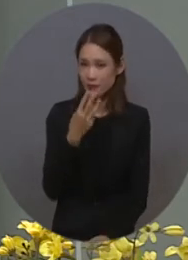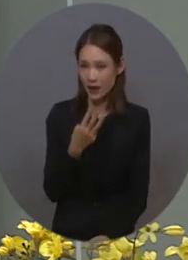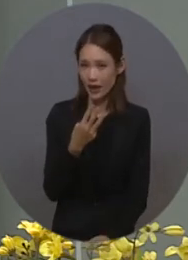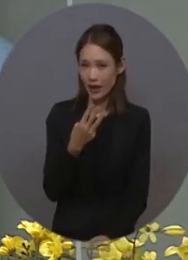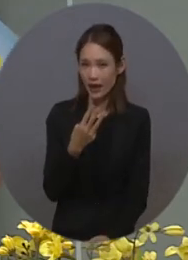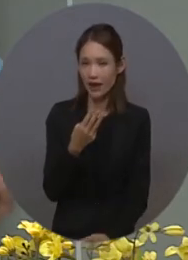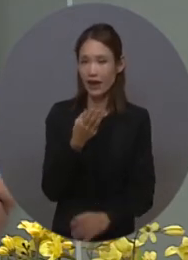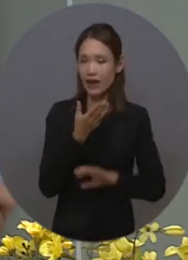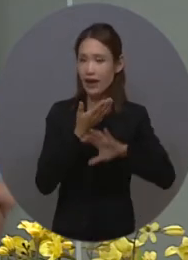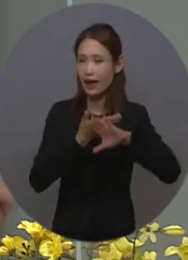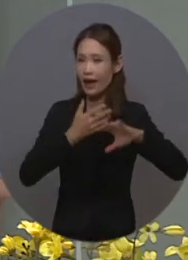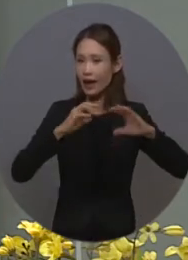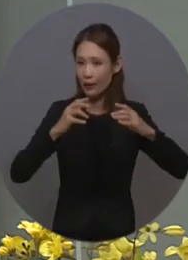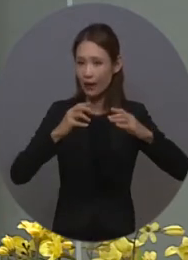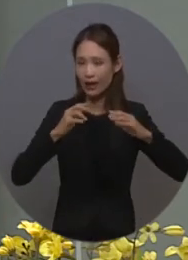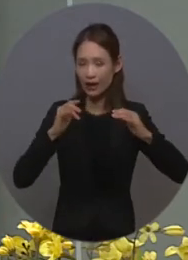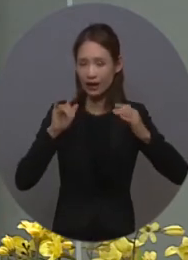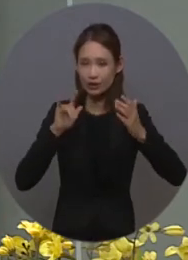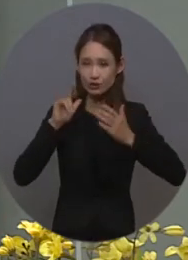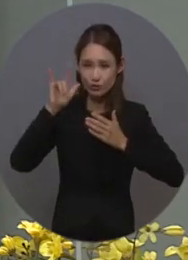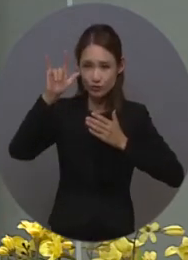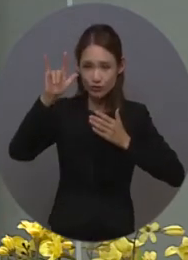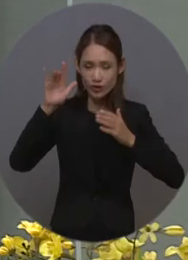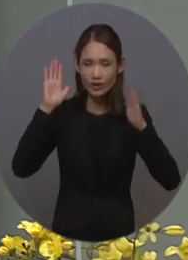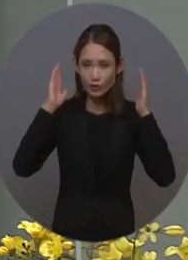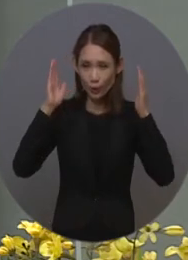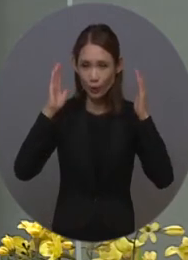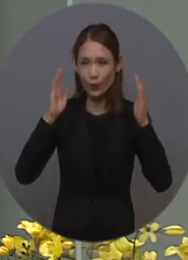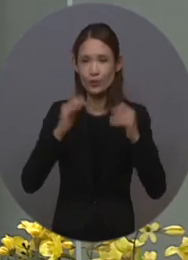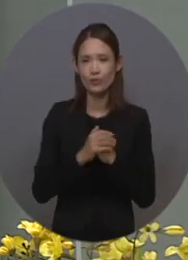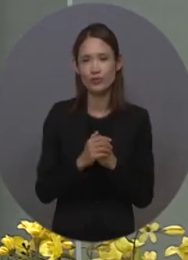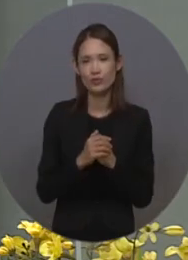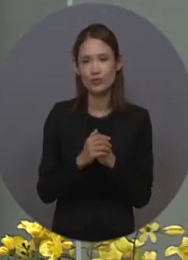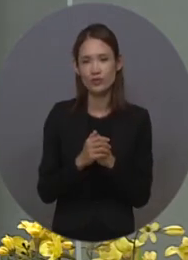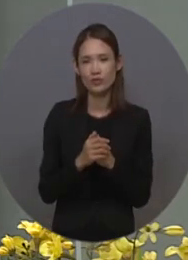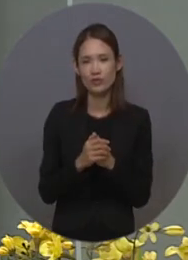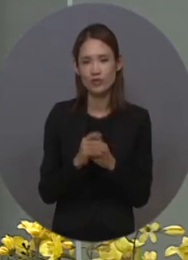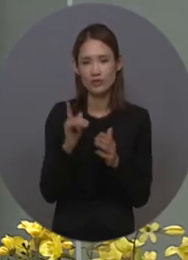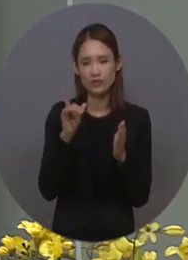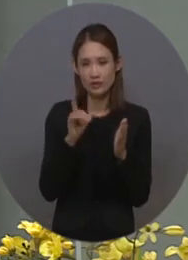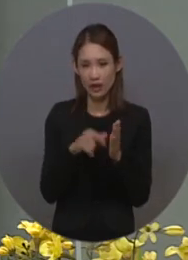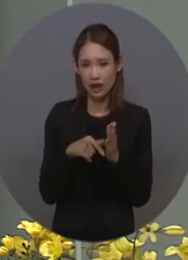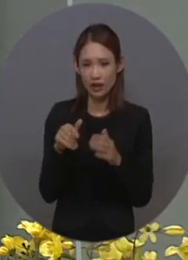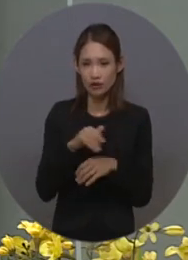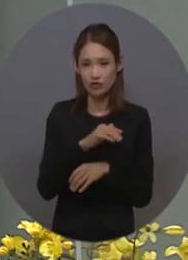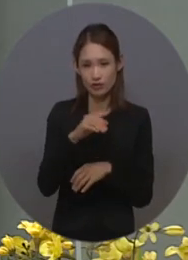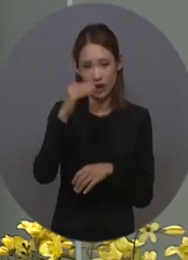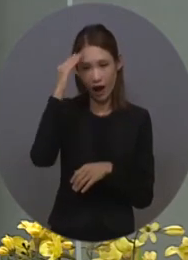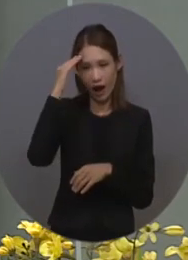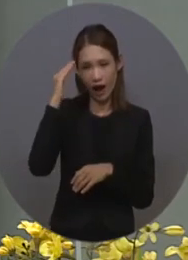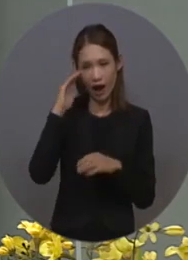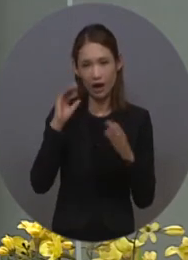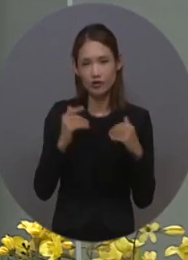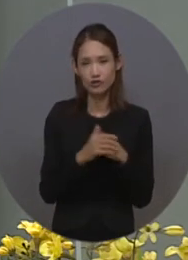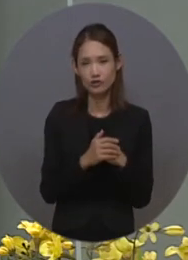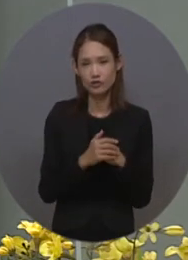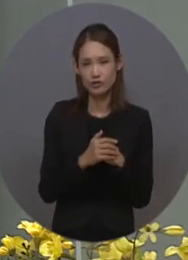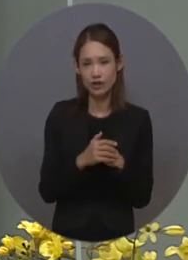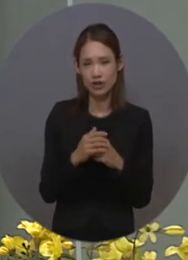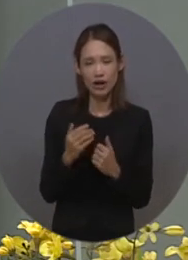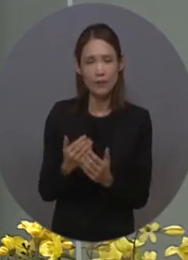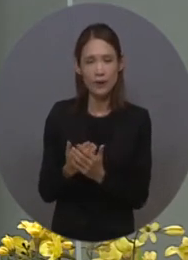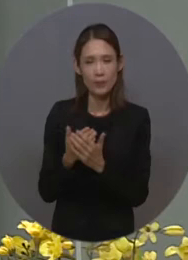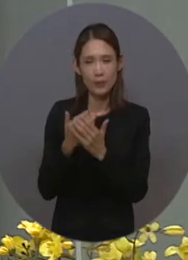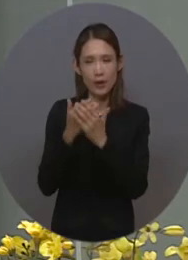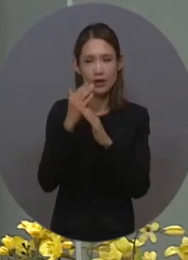1983년도에 이제 해외 유학을 이제 국비로 갔다 왔잖아요. 그러면 그 당시에 우리는 이제 개발도상국이 막 이제 발전할